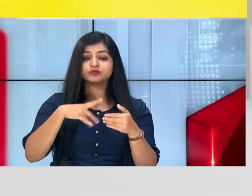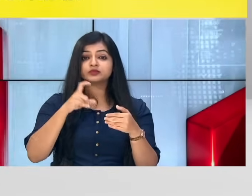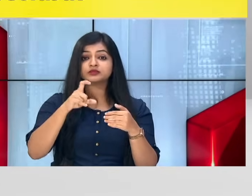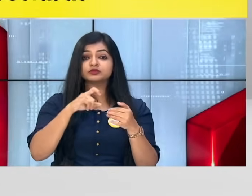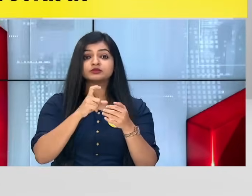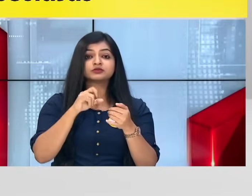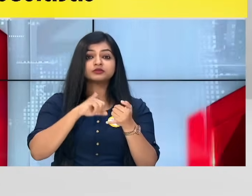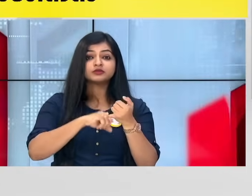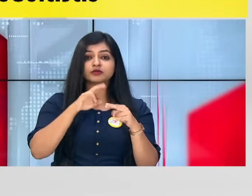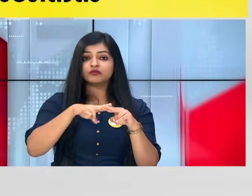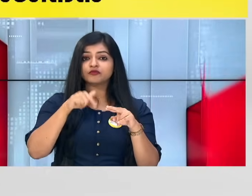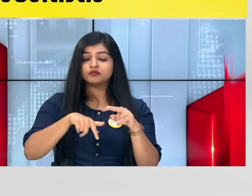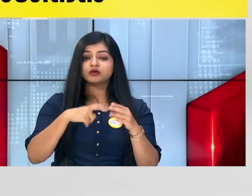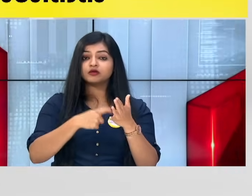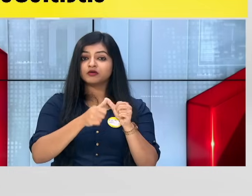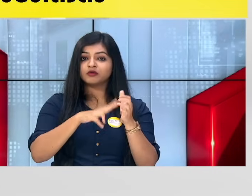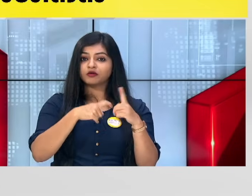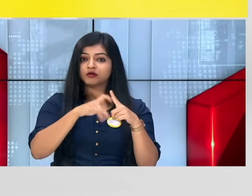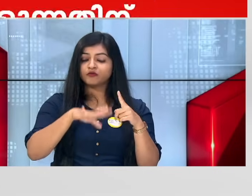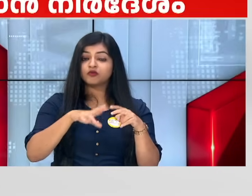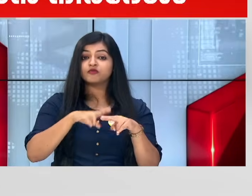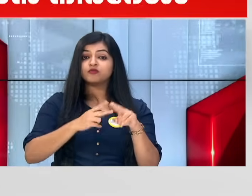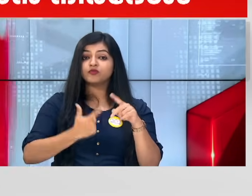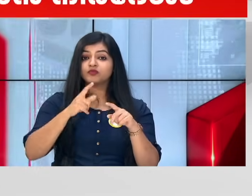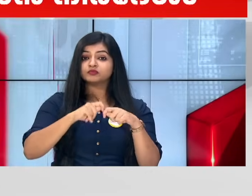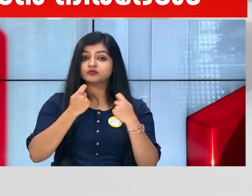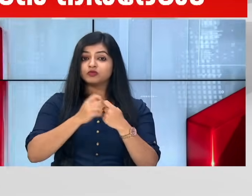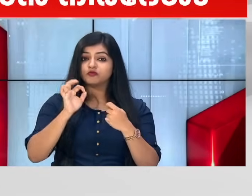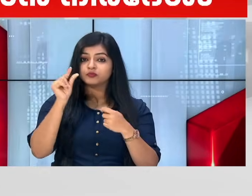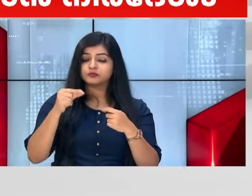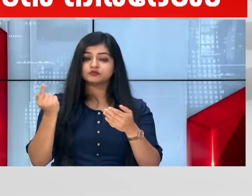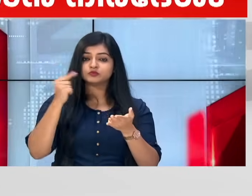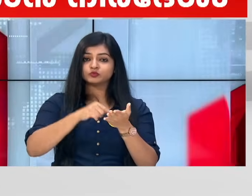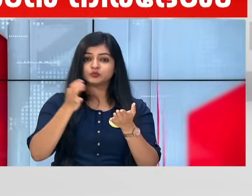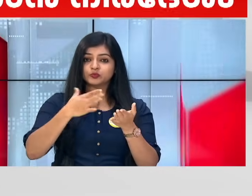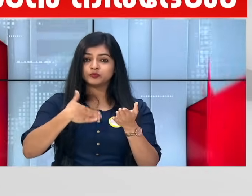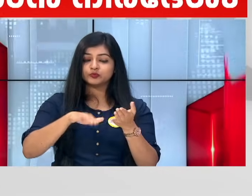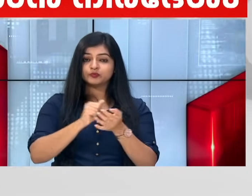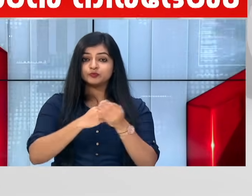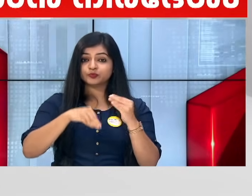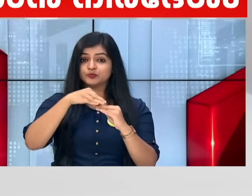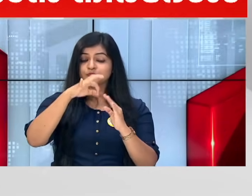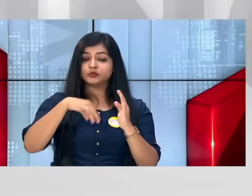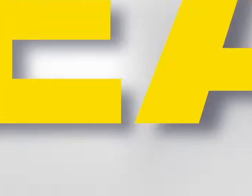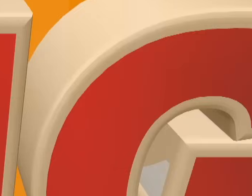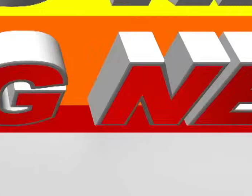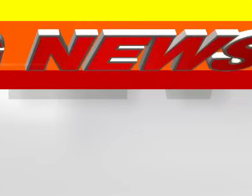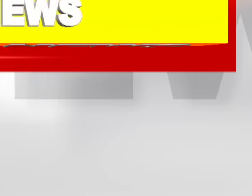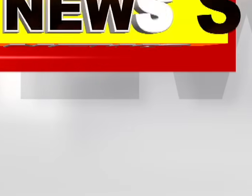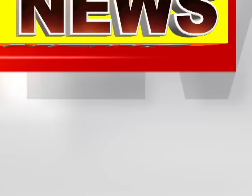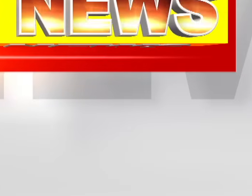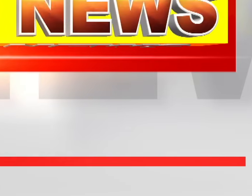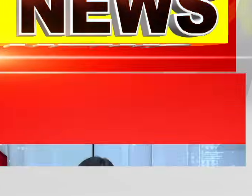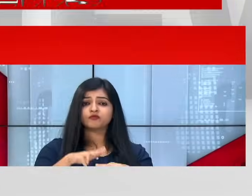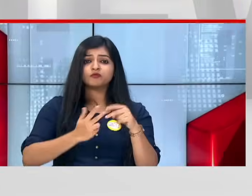റാങ്കിലുള്ള വനം വകുപ്പ് ഉദ്യോഗസ്ഥനെയാണ് നിയമിക്കുക. MG പ്രതീഷ് ചേരുന്നുണ്ട് തിരുവനന്തപുരത്ത് നിന്ന്. പ്രതീഷ്, ഈ വനമേഖലയോട് ചേർന്ന്